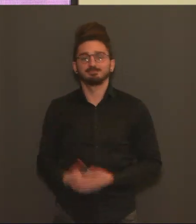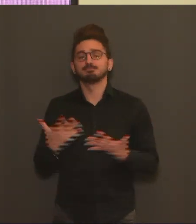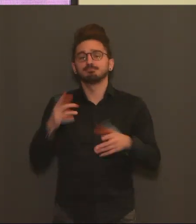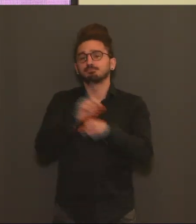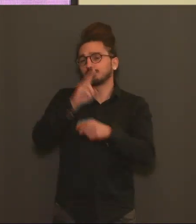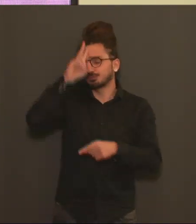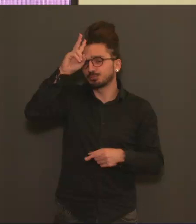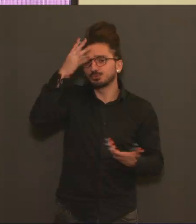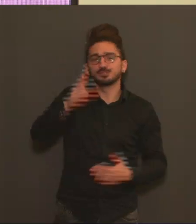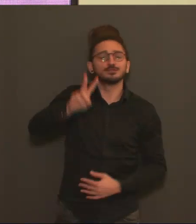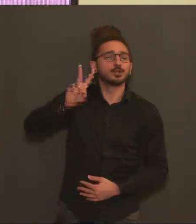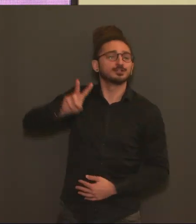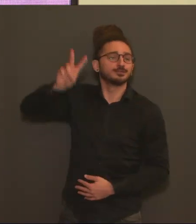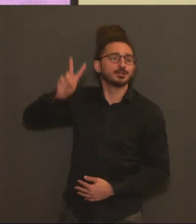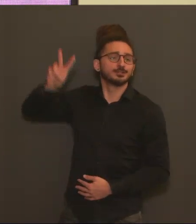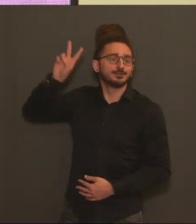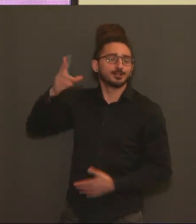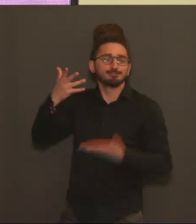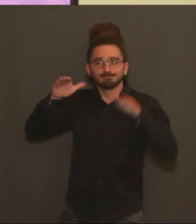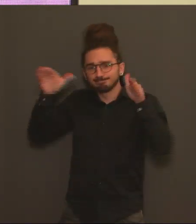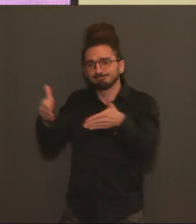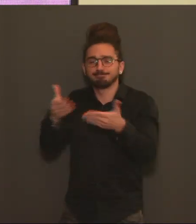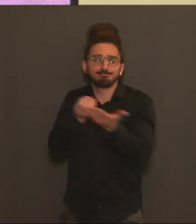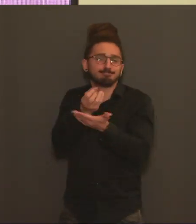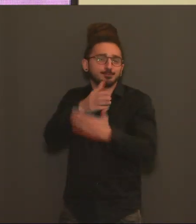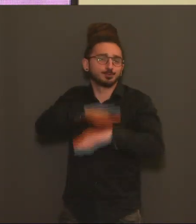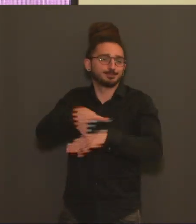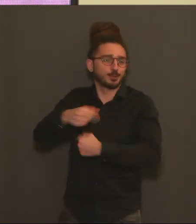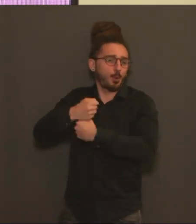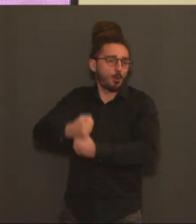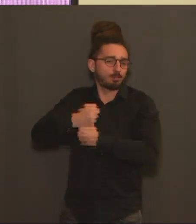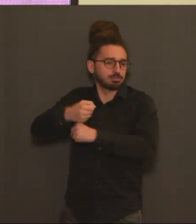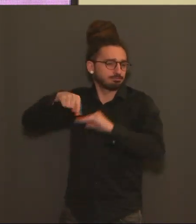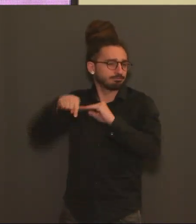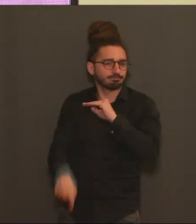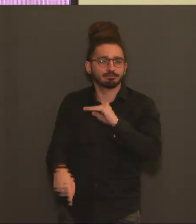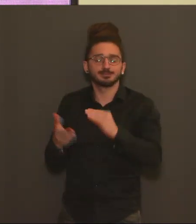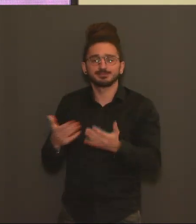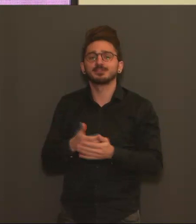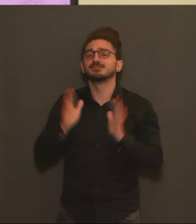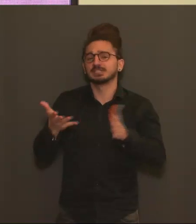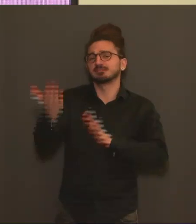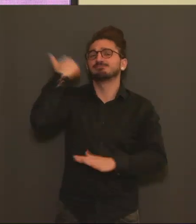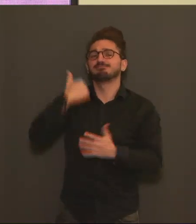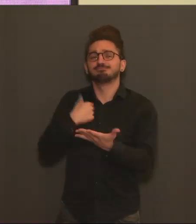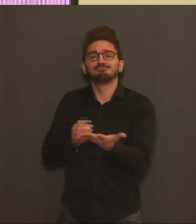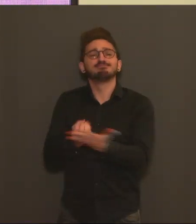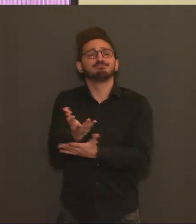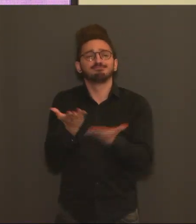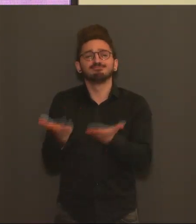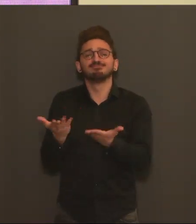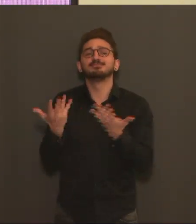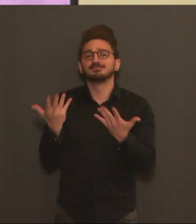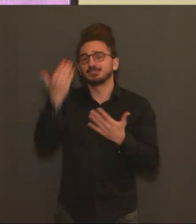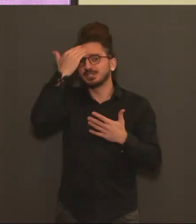de soins. Et là, on l'a déjà signalé, malgré la circulation qui a été un peu plus intense ces derniers temps du virus dans